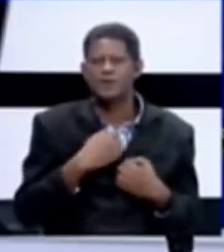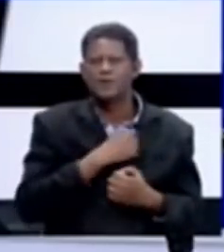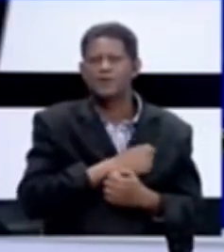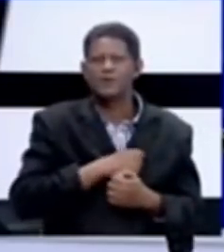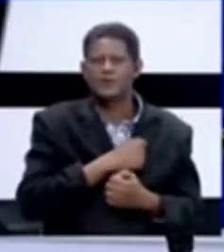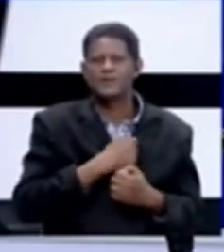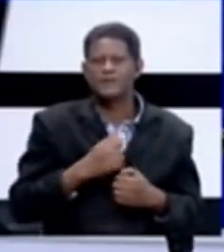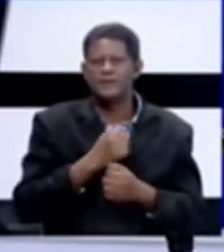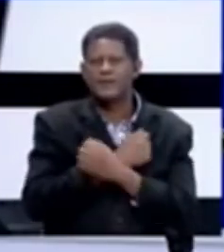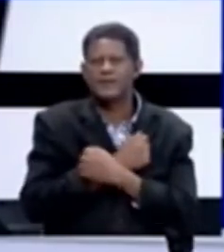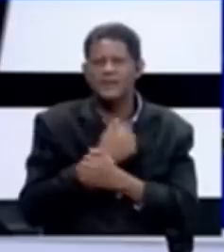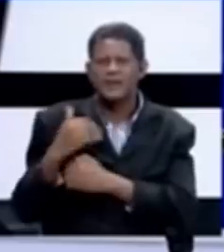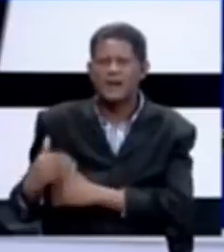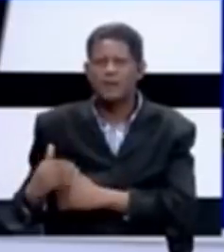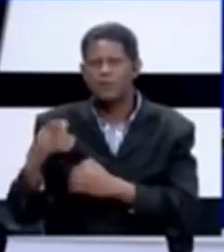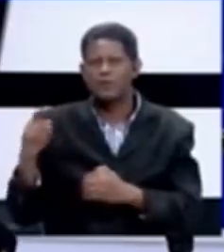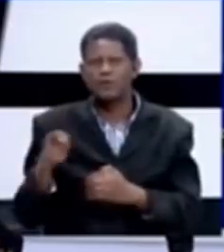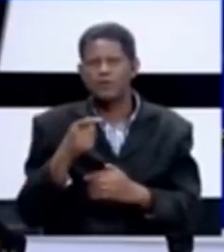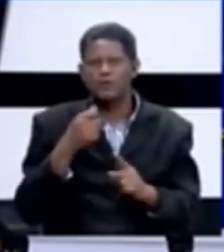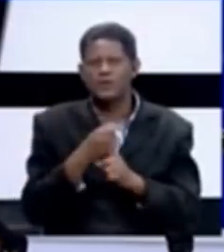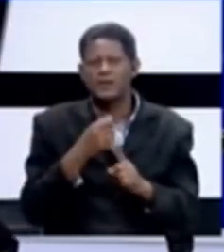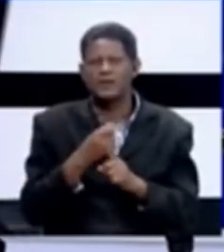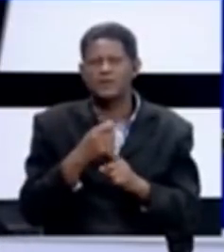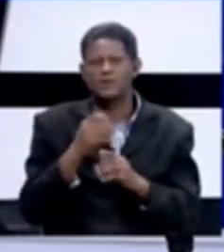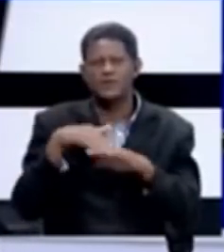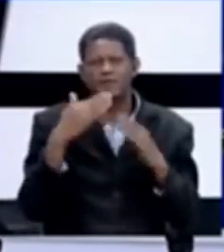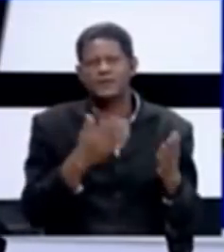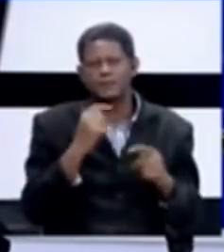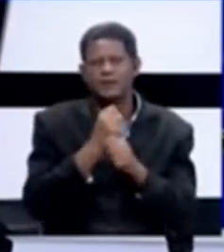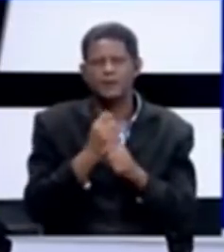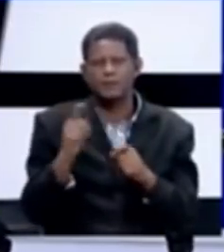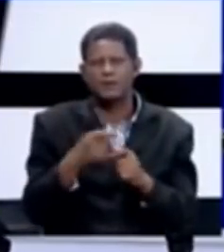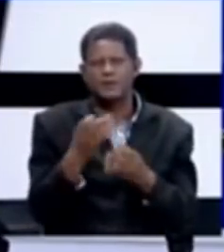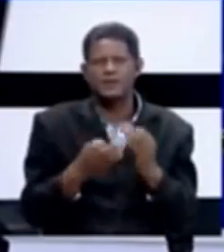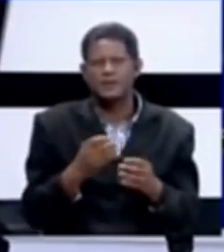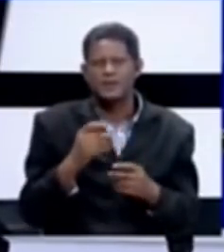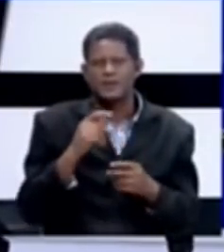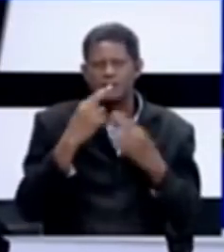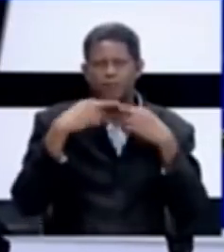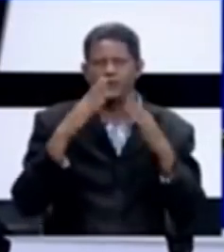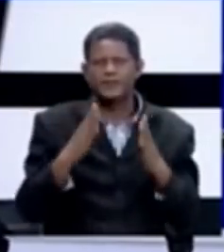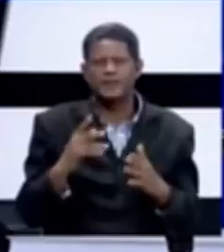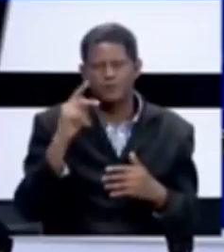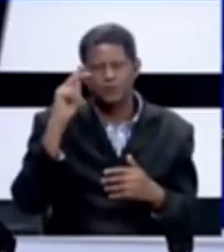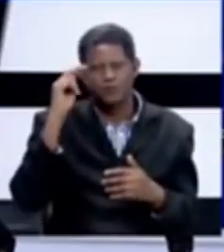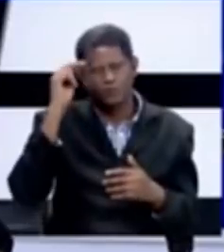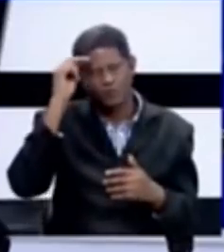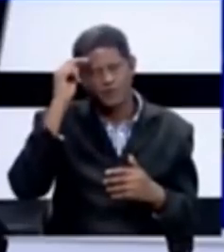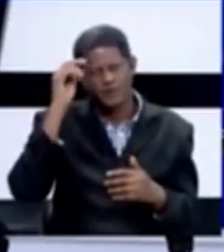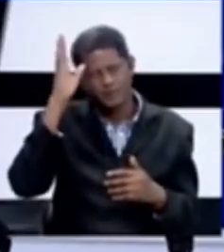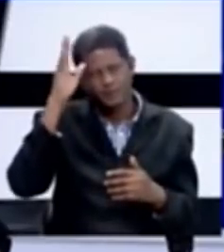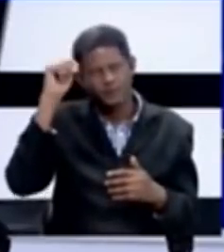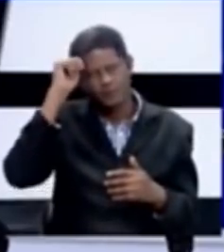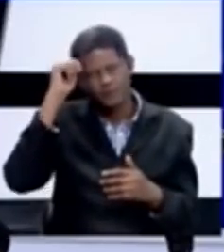ኣብ ጎኑ ኮይኖም ክቃለሱ ዝዕድም ተግባር ከም ዝኾነ ገሊፆም። ሪፖርተርና ንጉስ ኣማረ ንዘዋልዶ ፀብጻብ ገረ መድህን ተወልደ